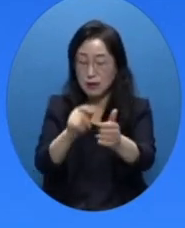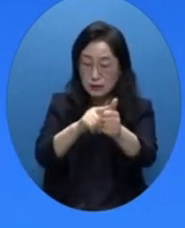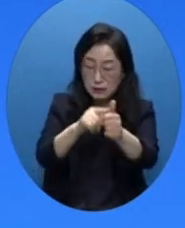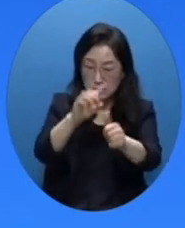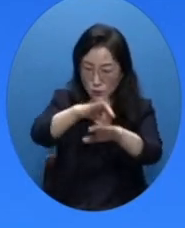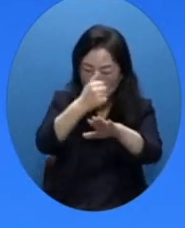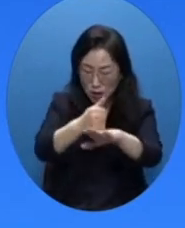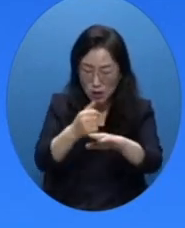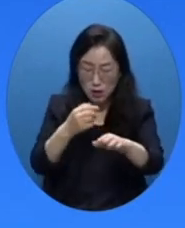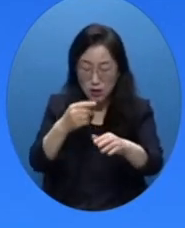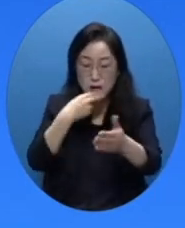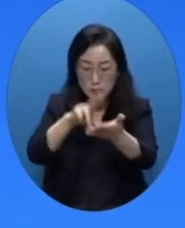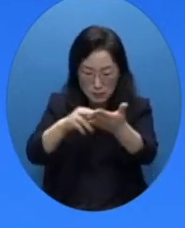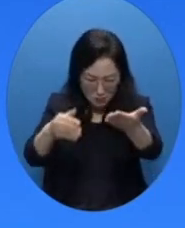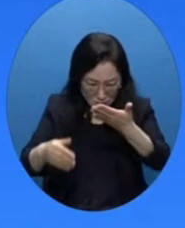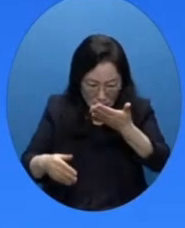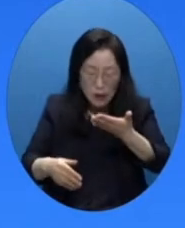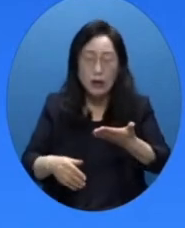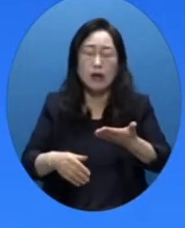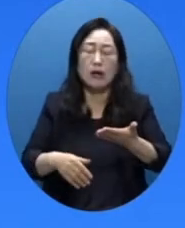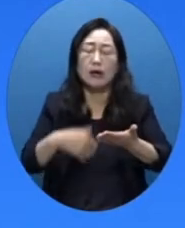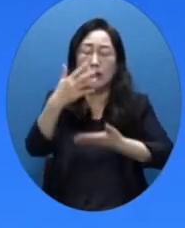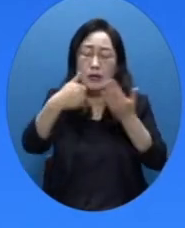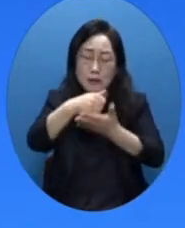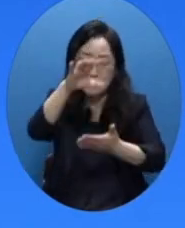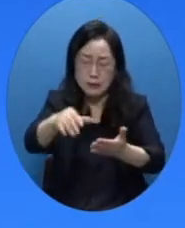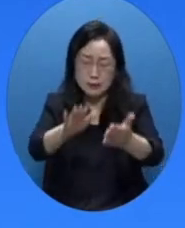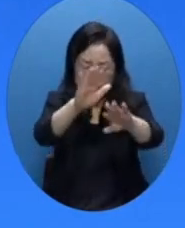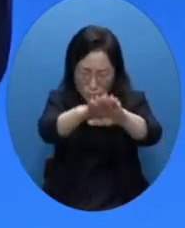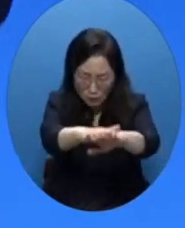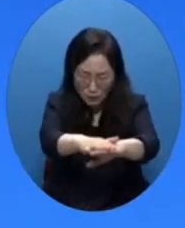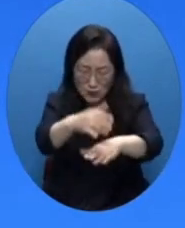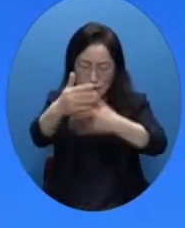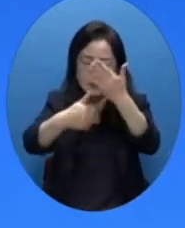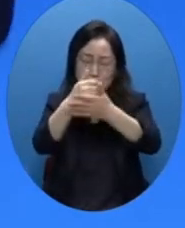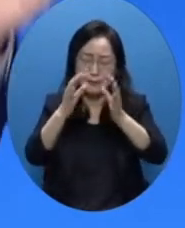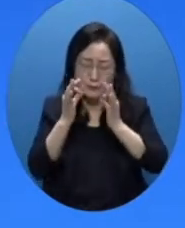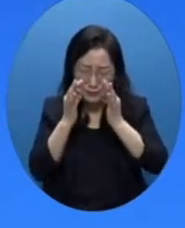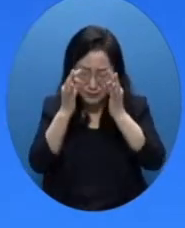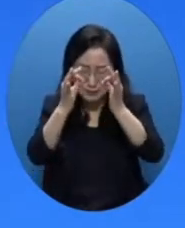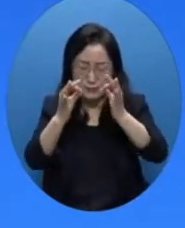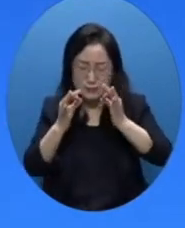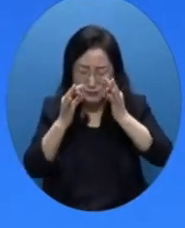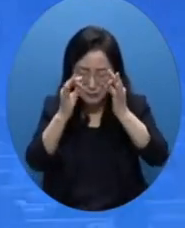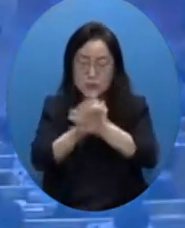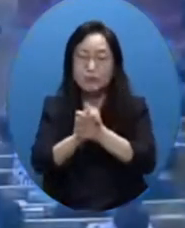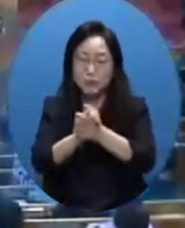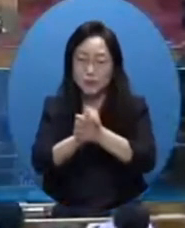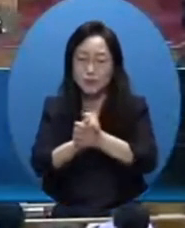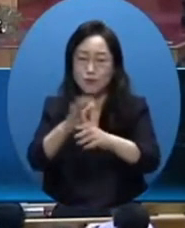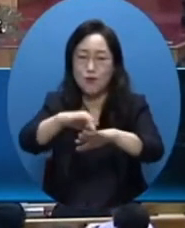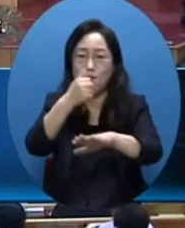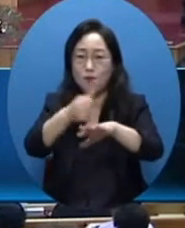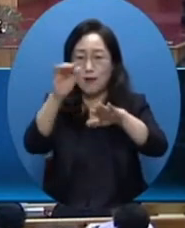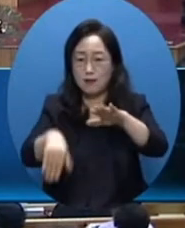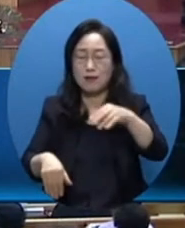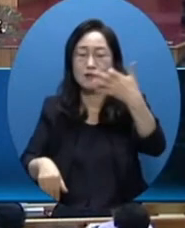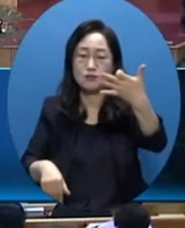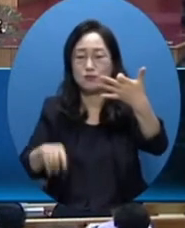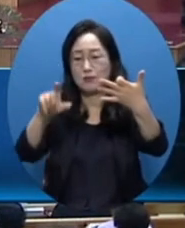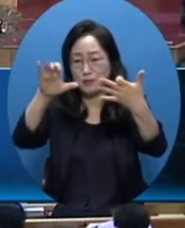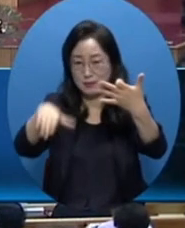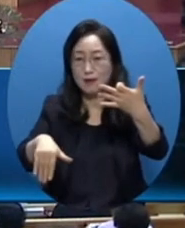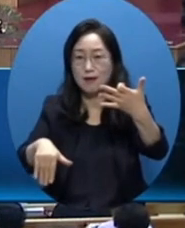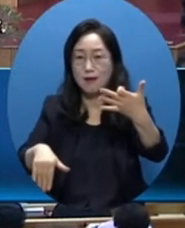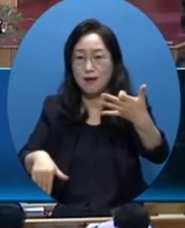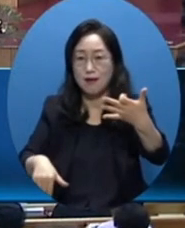왕이 그 편지를 가지고 하나님의 전에 가서 편지를 놓고 간절히 부르짖기도 합니다. 열왕기하 19장 15절